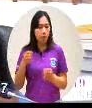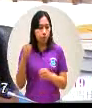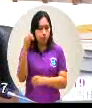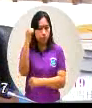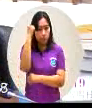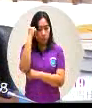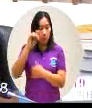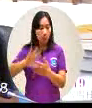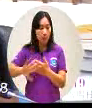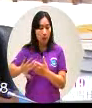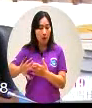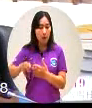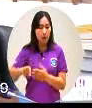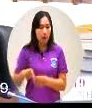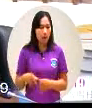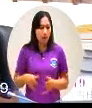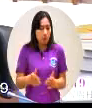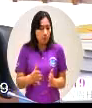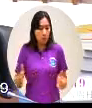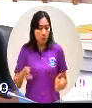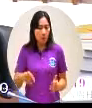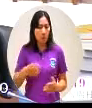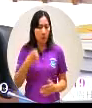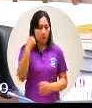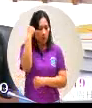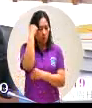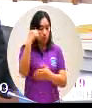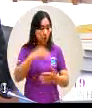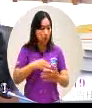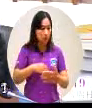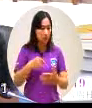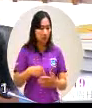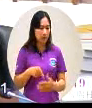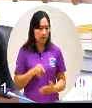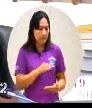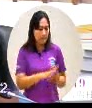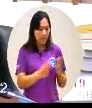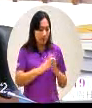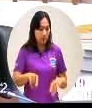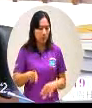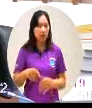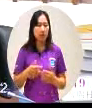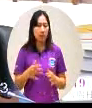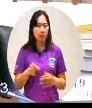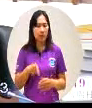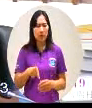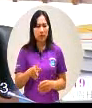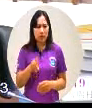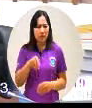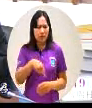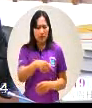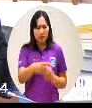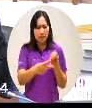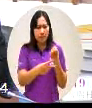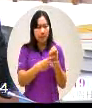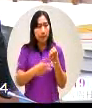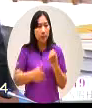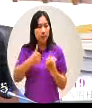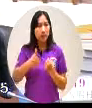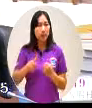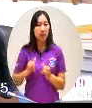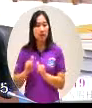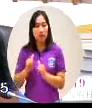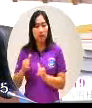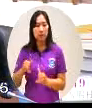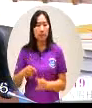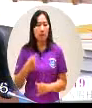宽内围占着的，希望讲你慢甲处理。这得要透过咱外围的徛户，大家理性，透过里长，哦，透过本色，咱来达